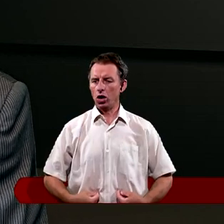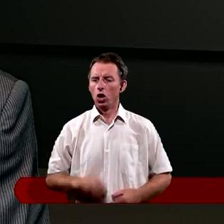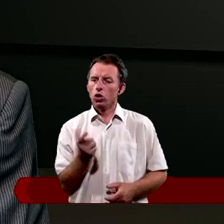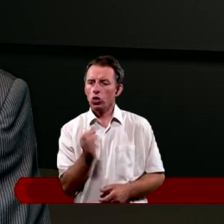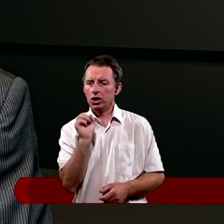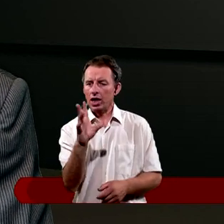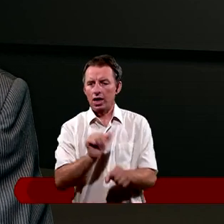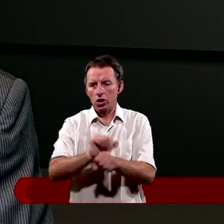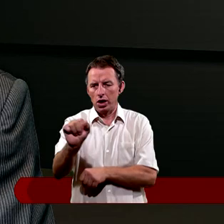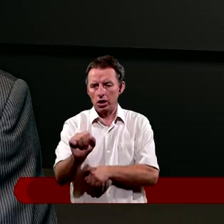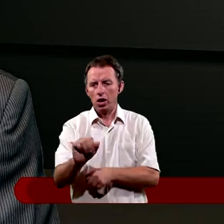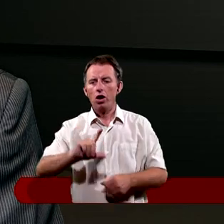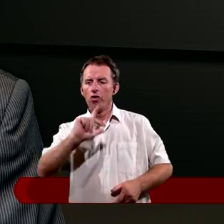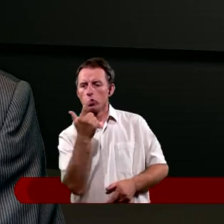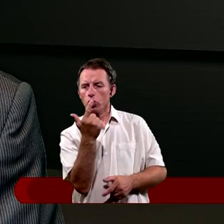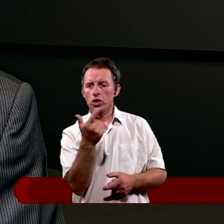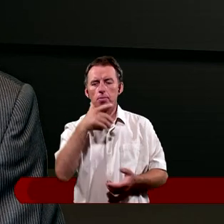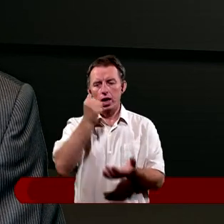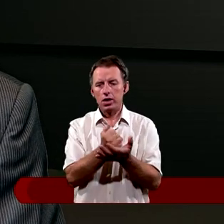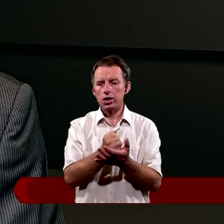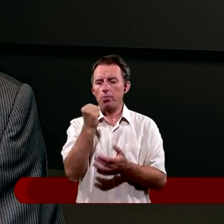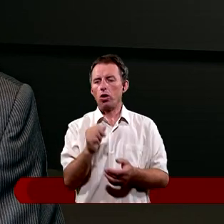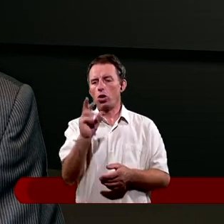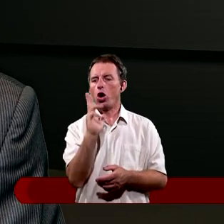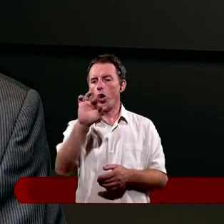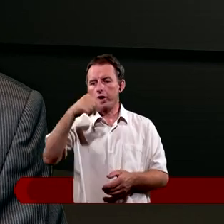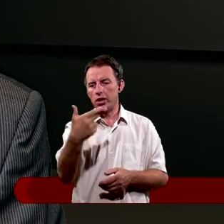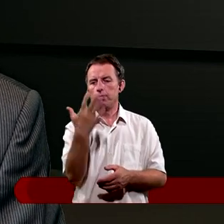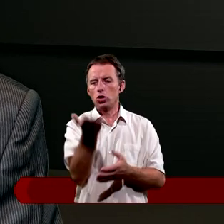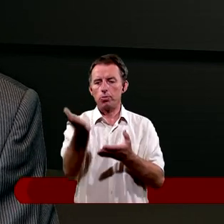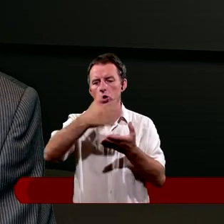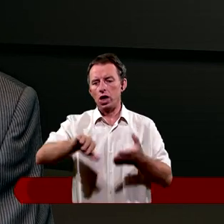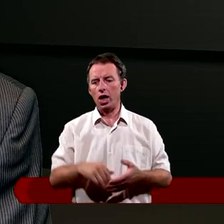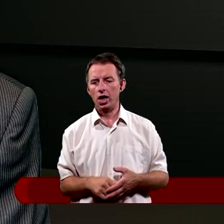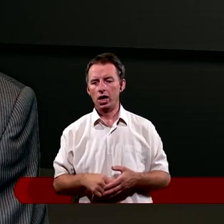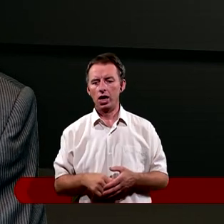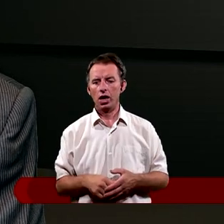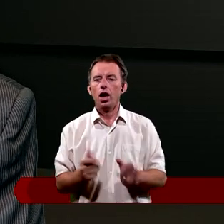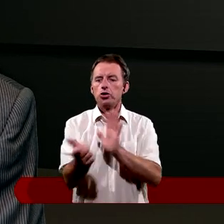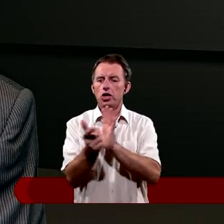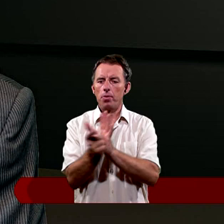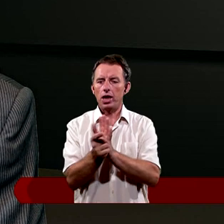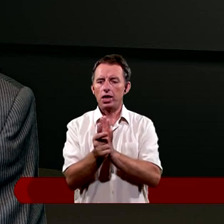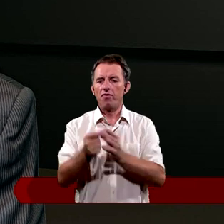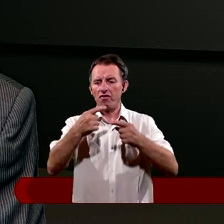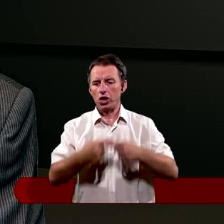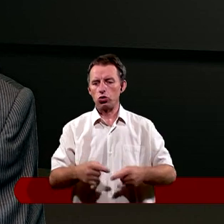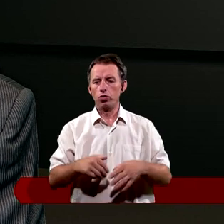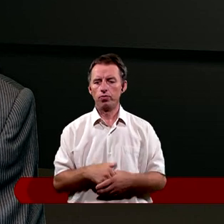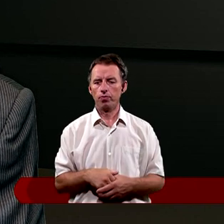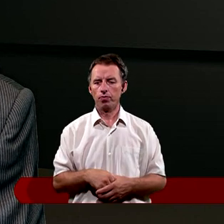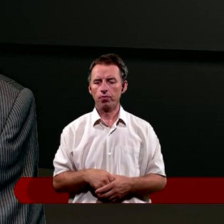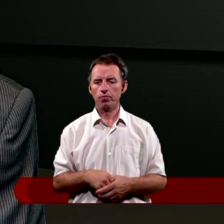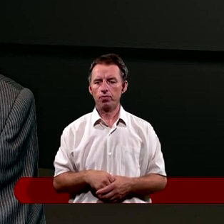takiego jest w drugim liście apostoła Pawła do Koryntian, w 5 rozdziale i 17